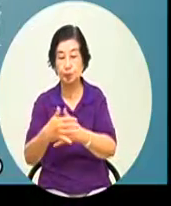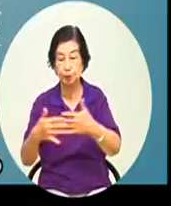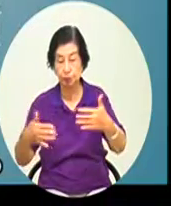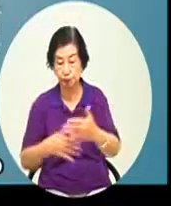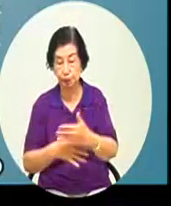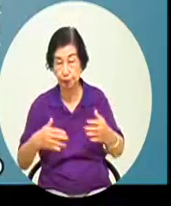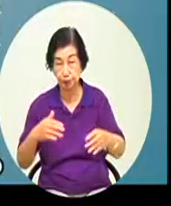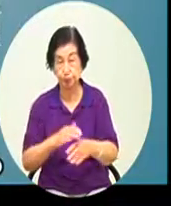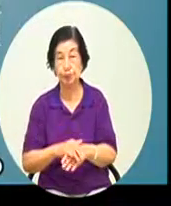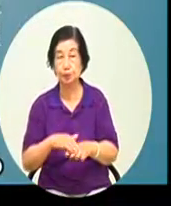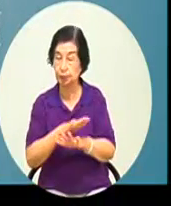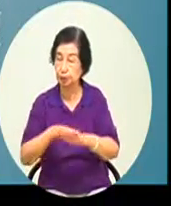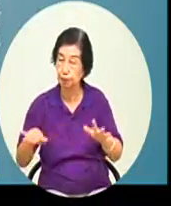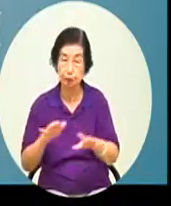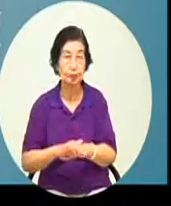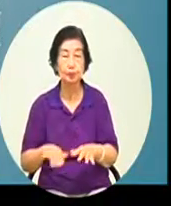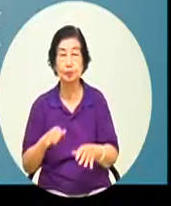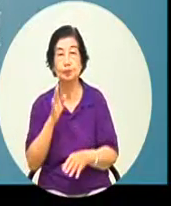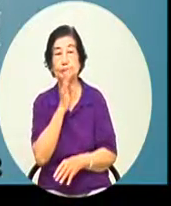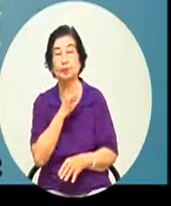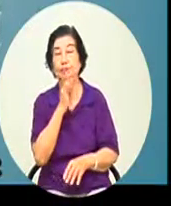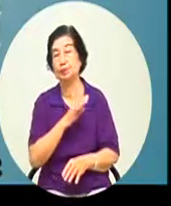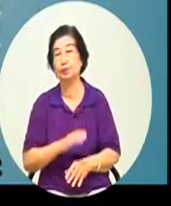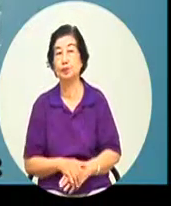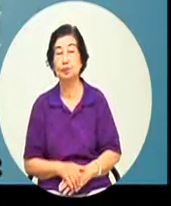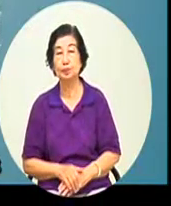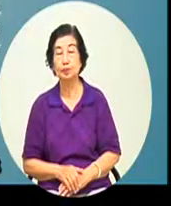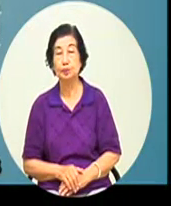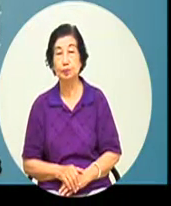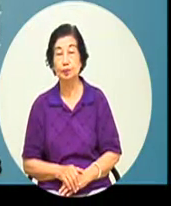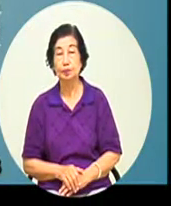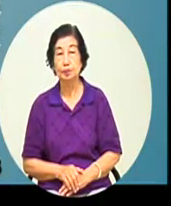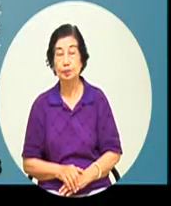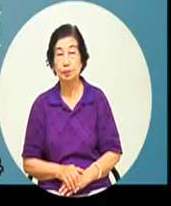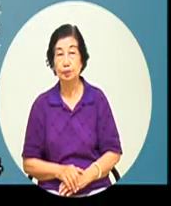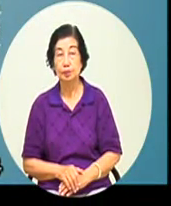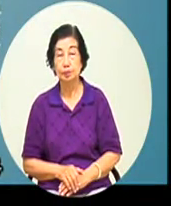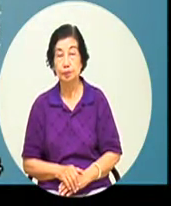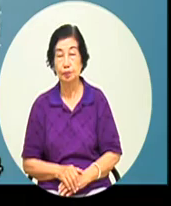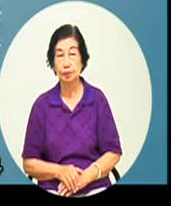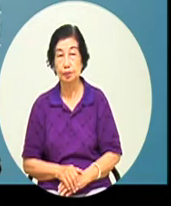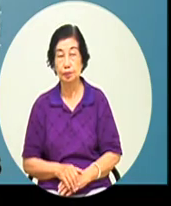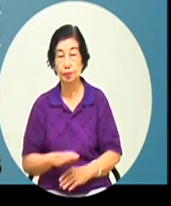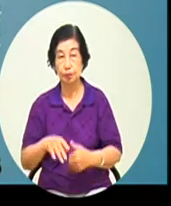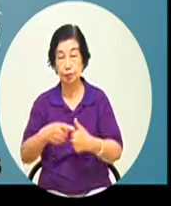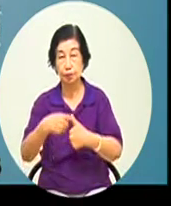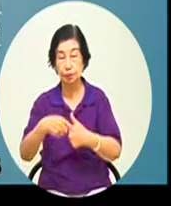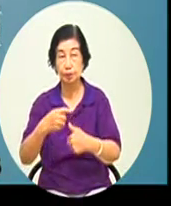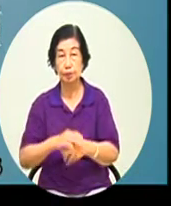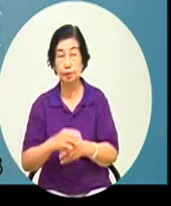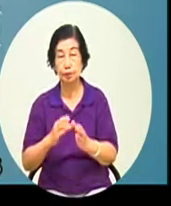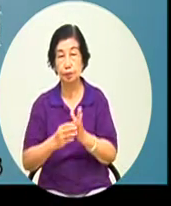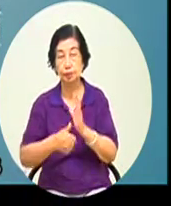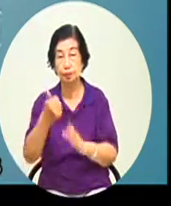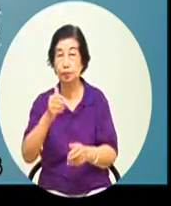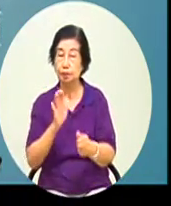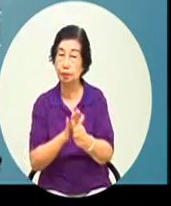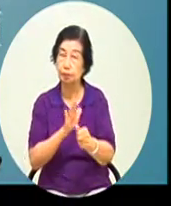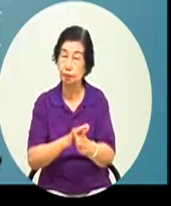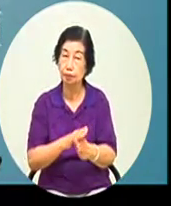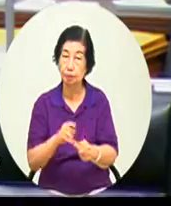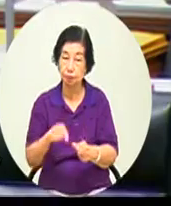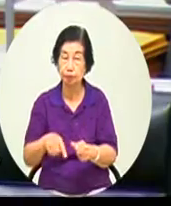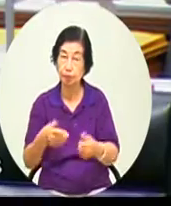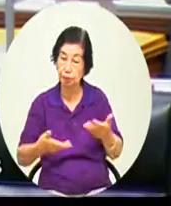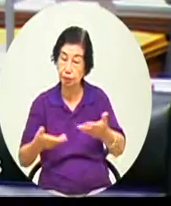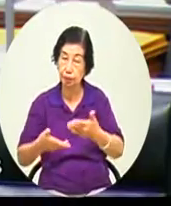罚再多也没有用。那我在这边就是最重要，还是要请教一下局长，你有法度来处理这件事情吗？有